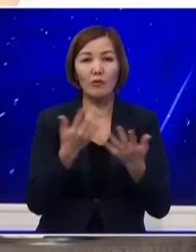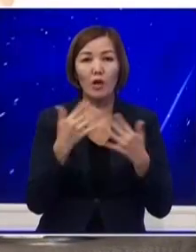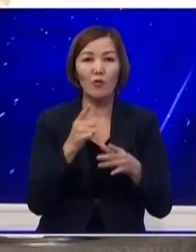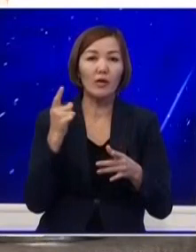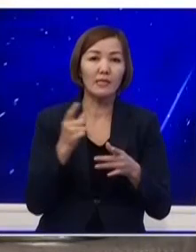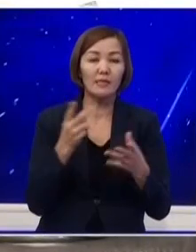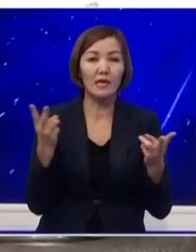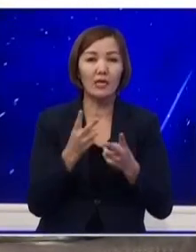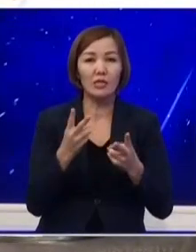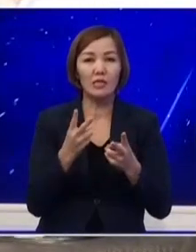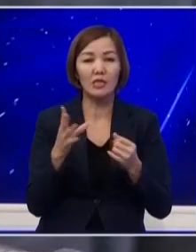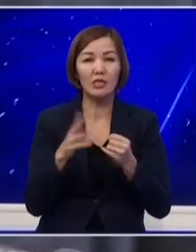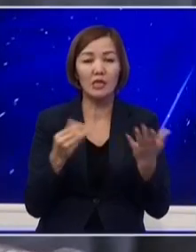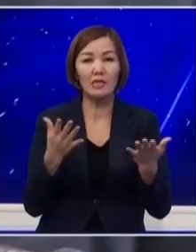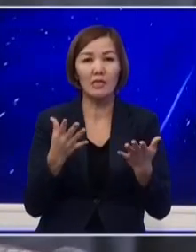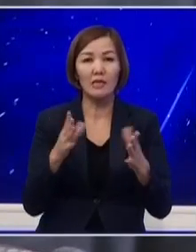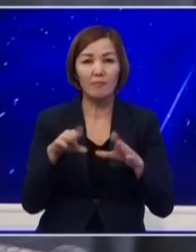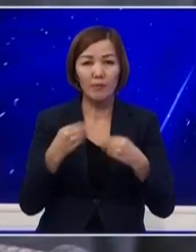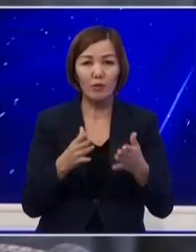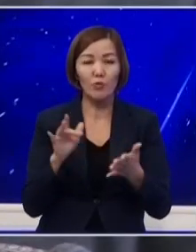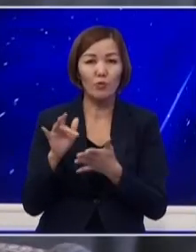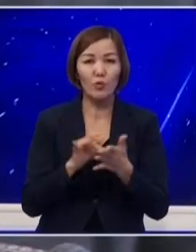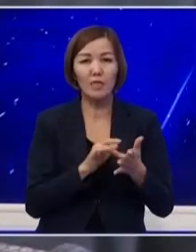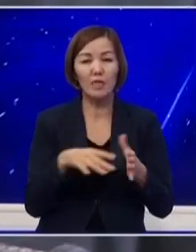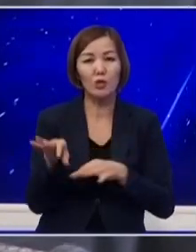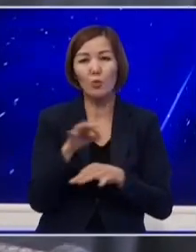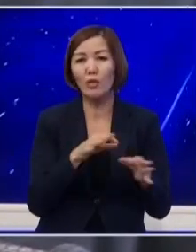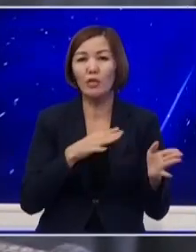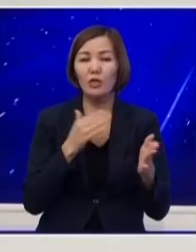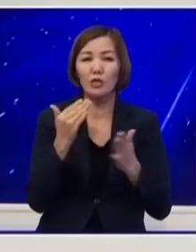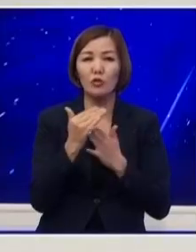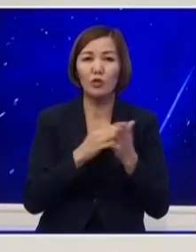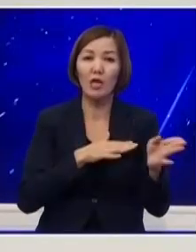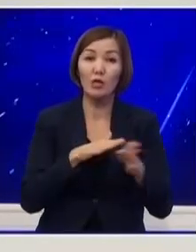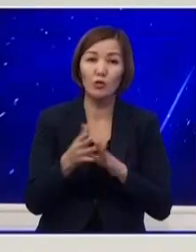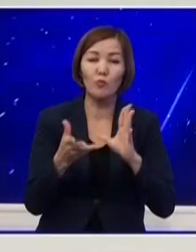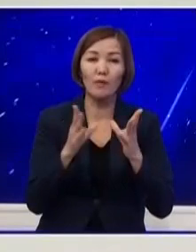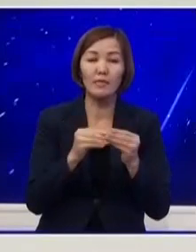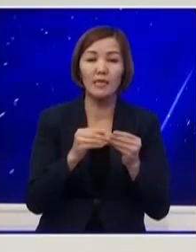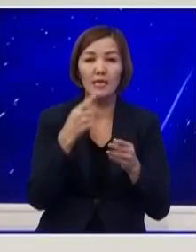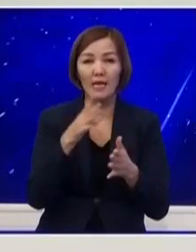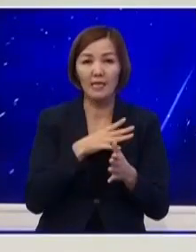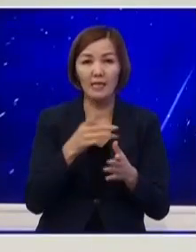қабылдауында ауыл шаруашылығына қажетті жайылымдық жер беру және туристік жобаларды жүзеге асыру